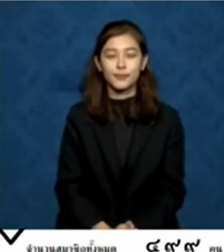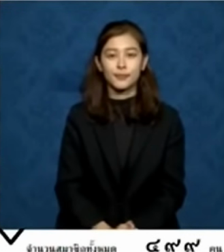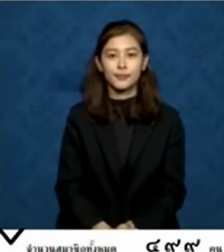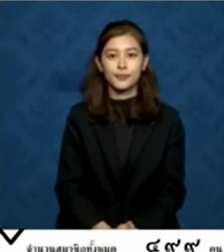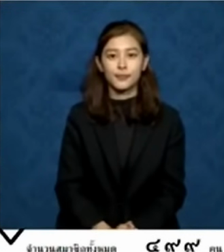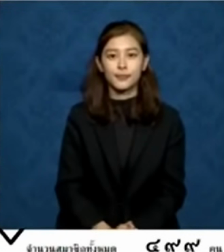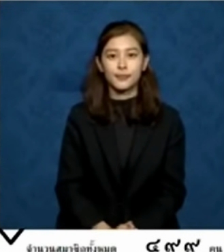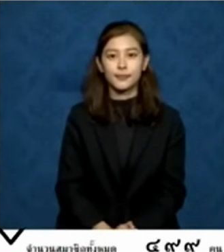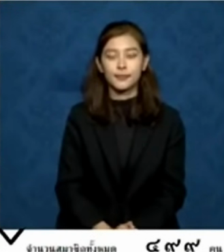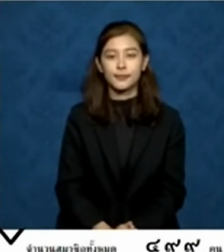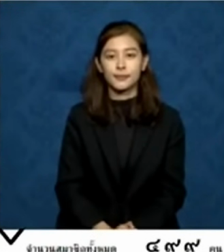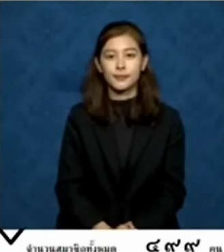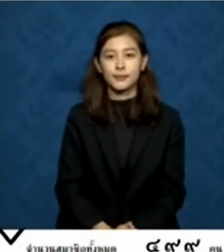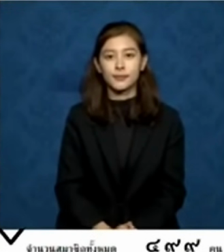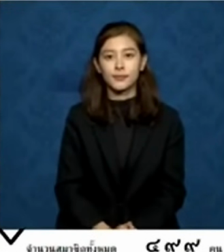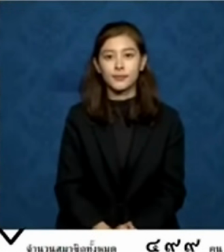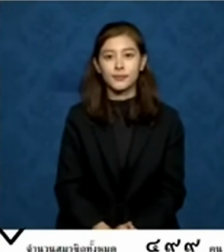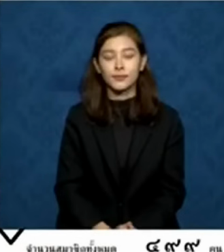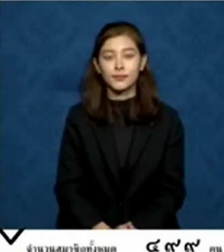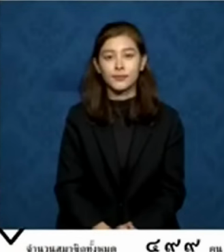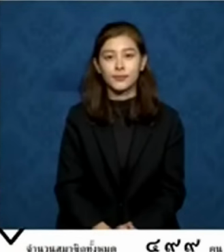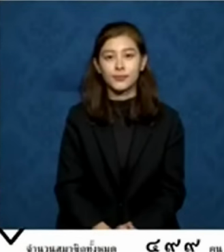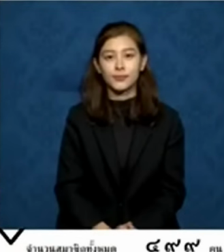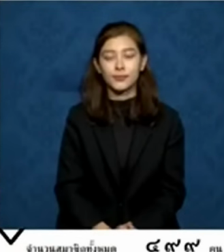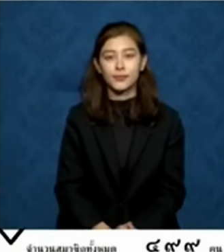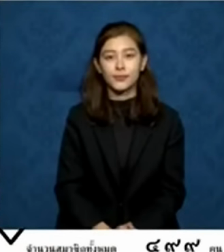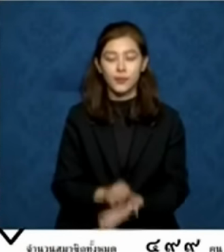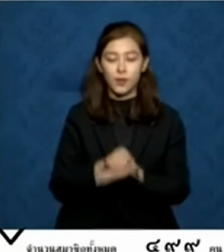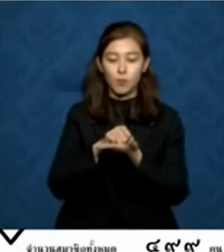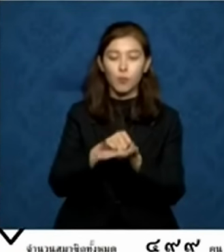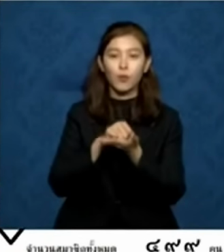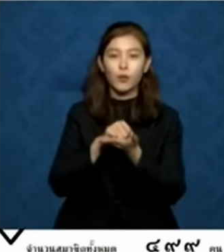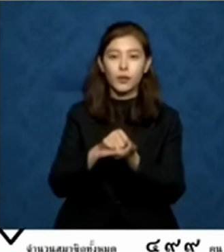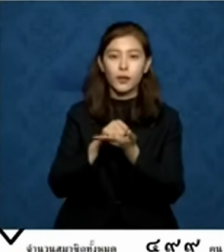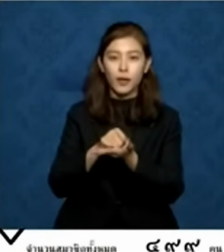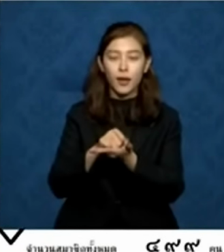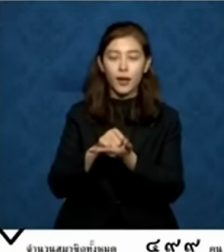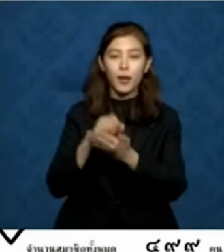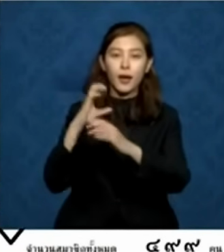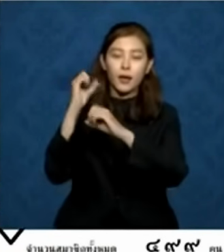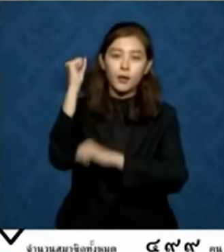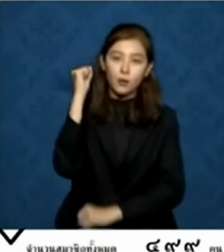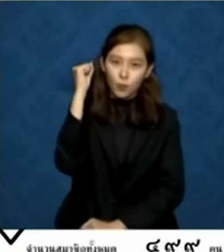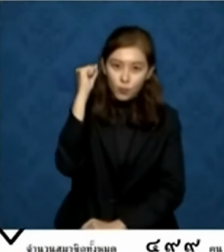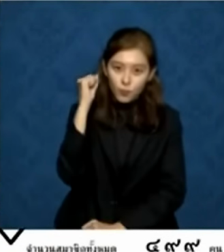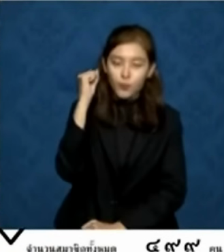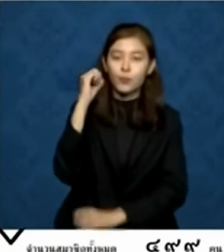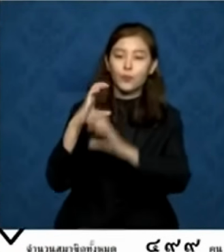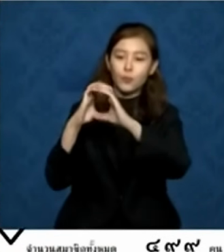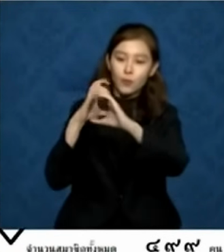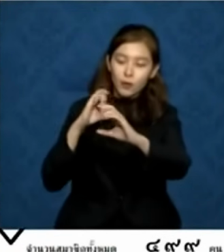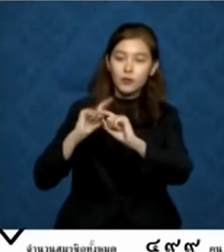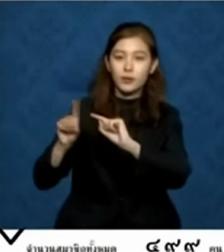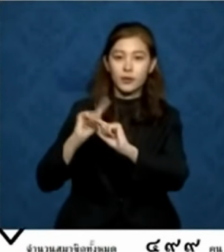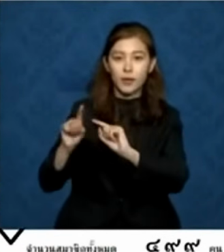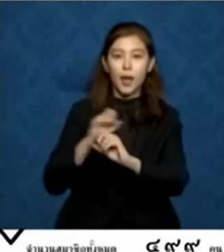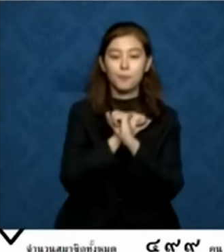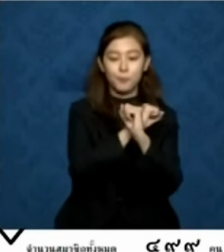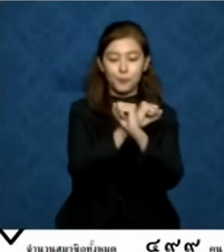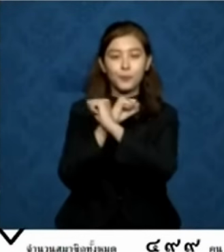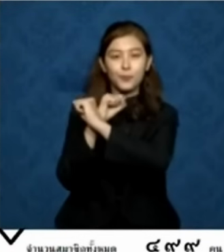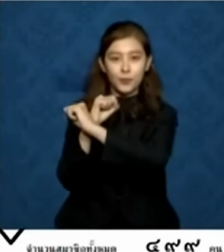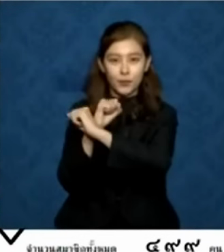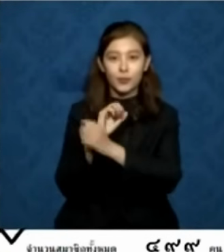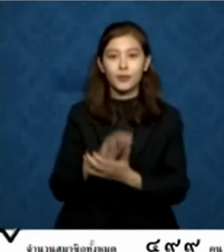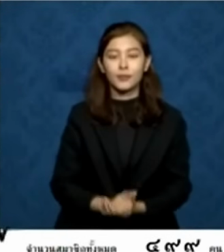สร้างความเชื่อมั่นและเพิ่มคุณภาพในการบริการสาธารณะให้มีความปลอดภัยรวมทั้งสร้างพลังความร่วมมือการมีส่วนร่วม